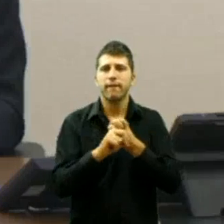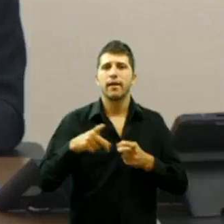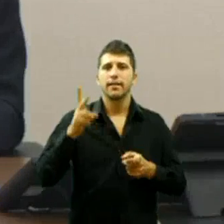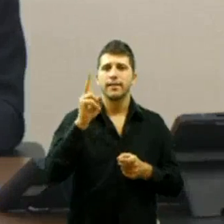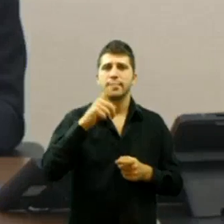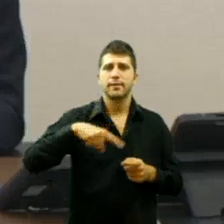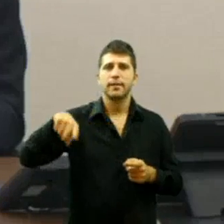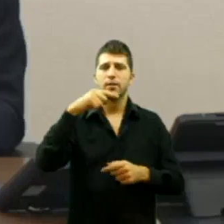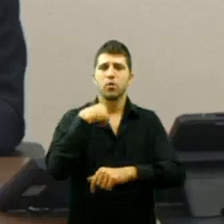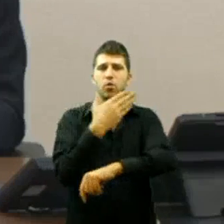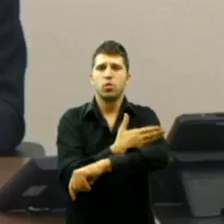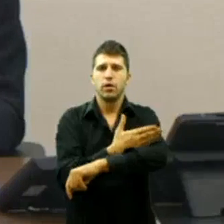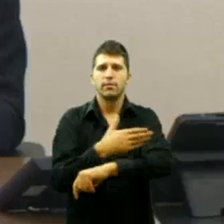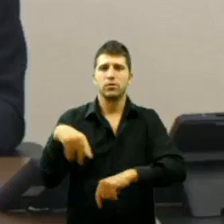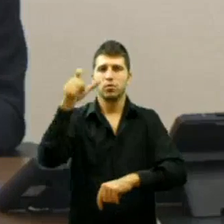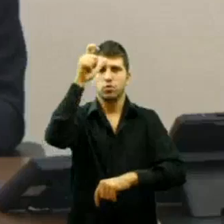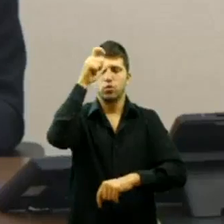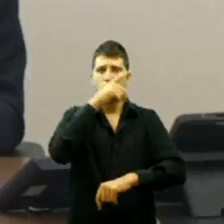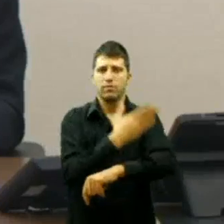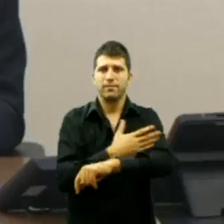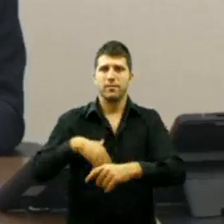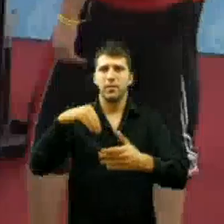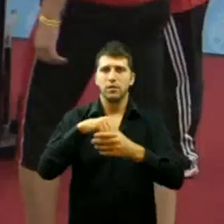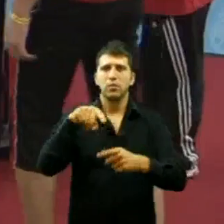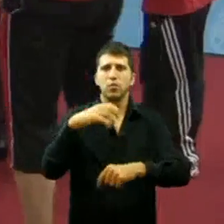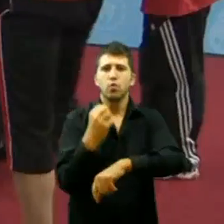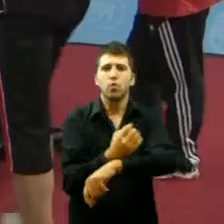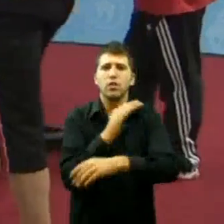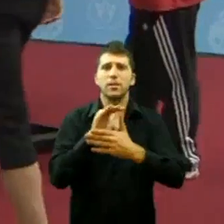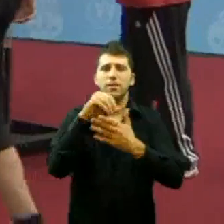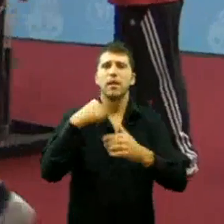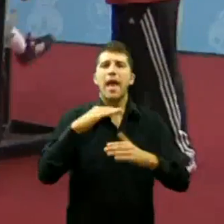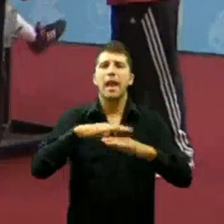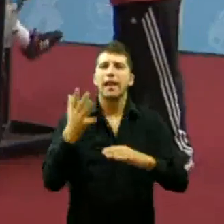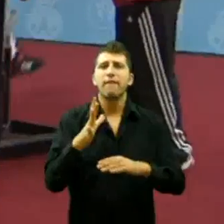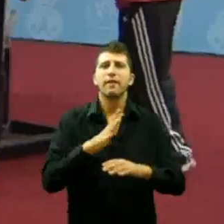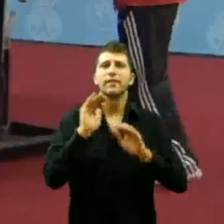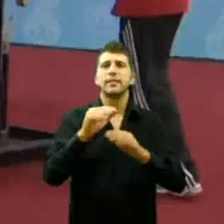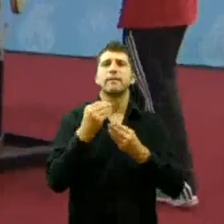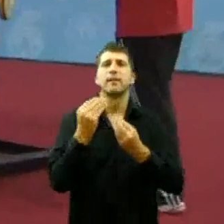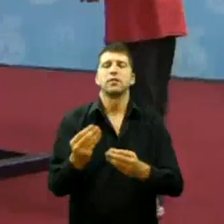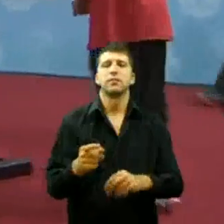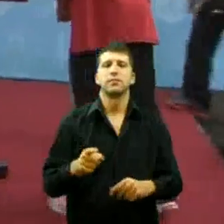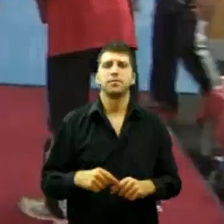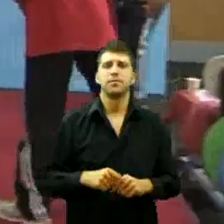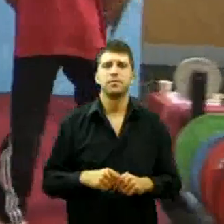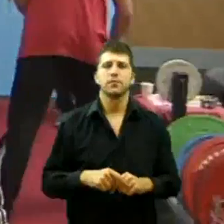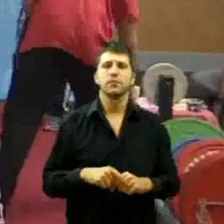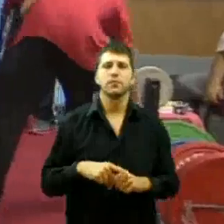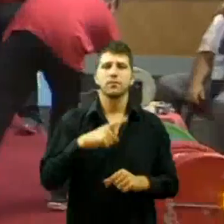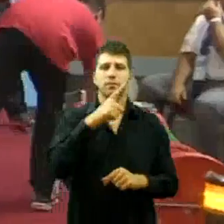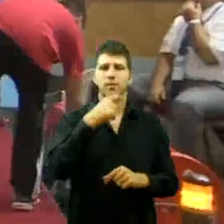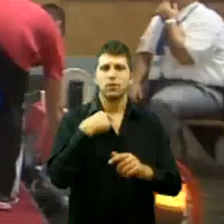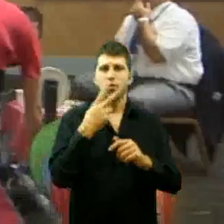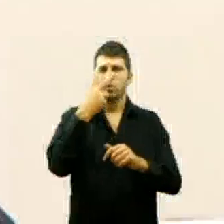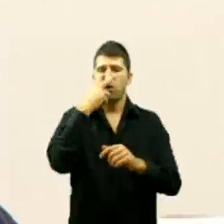ülkemize bu gururu yaşatmanız için elimizden gelen her türlü desteği de vereceğiz. Çankaya Belediyesi Görme Engelleri Spor